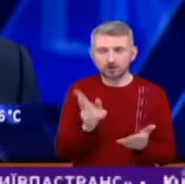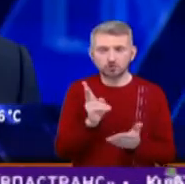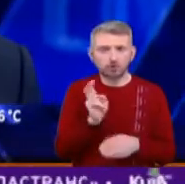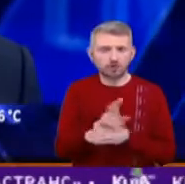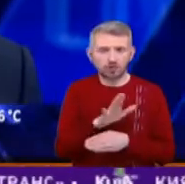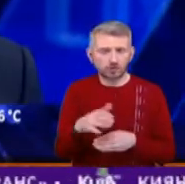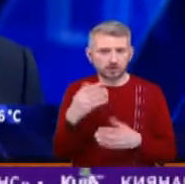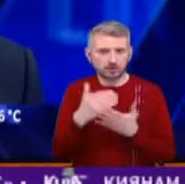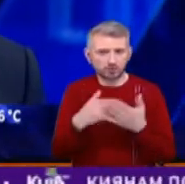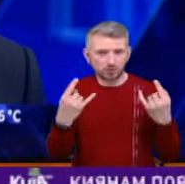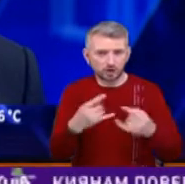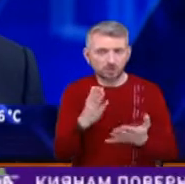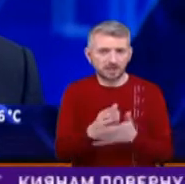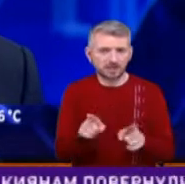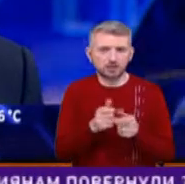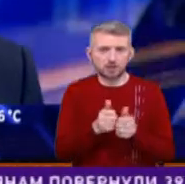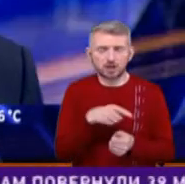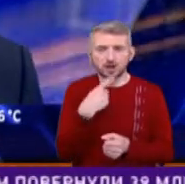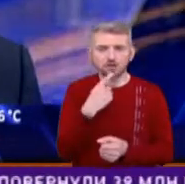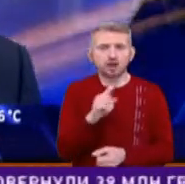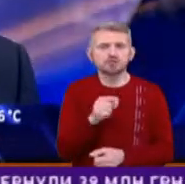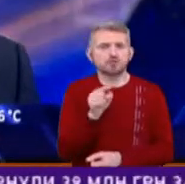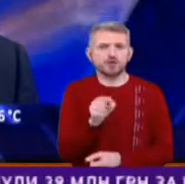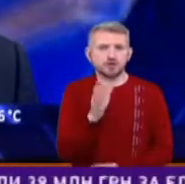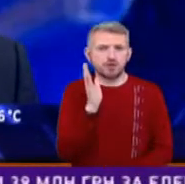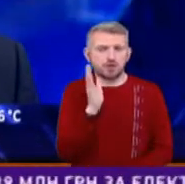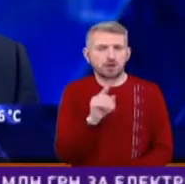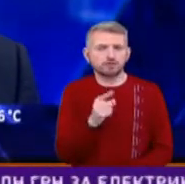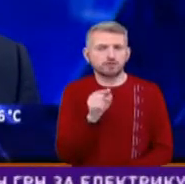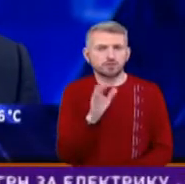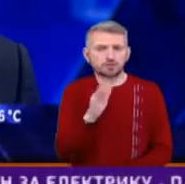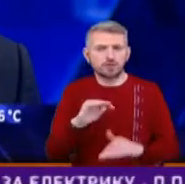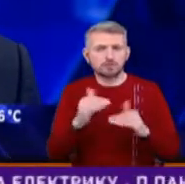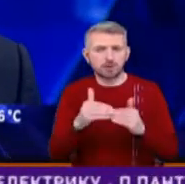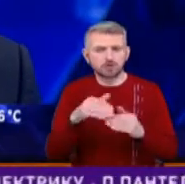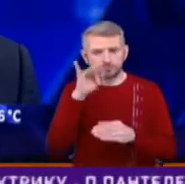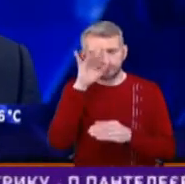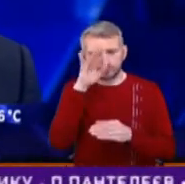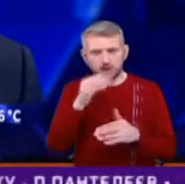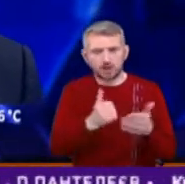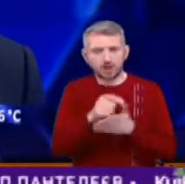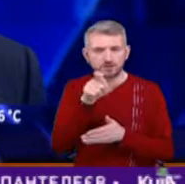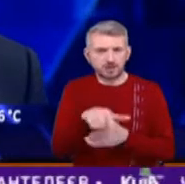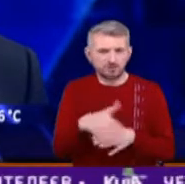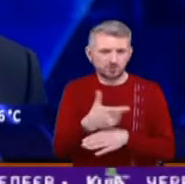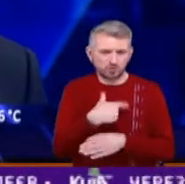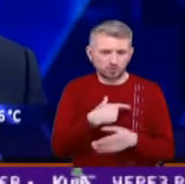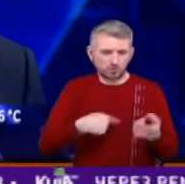ходять на ефіри, а є такі колеги, що каже, а що це він буде менш рейтинговий кандидат, так між собою ми